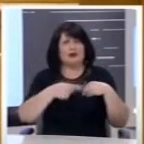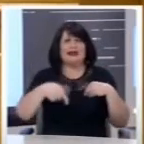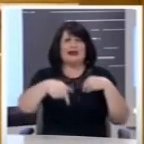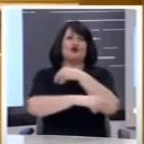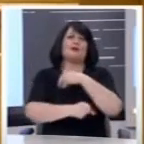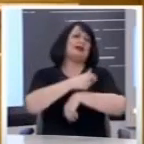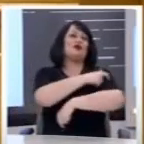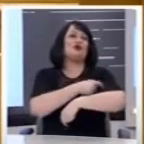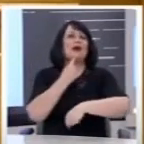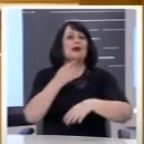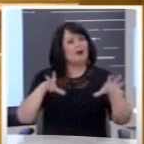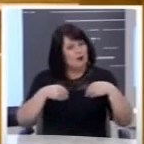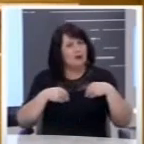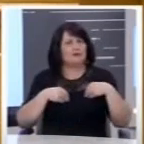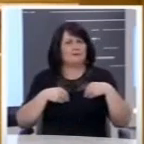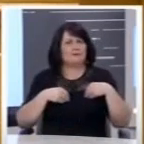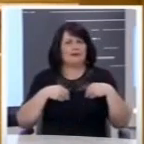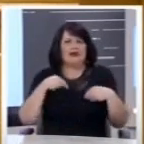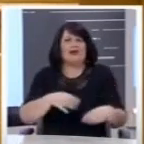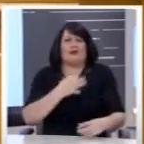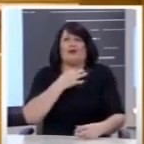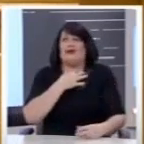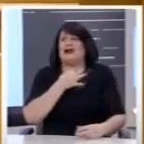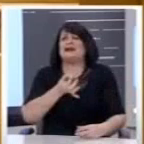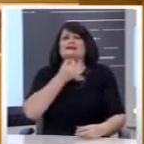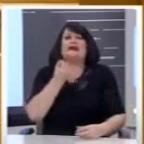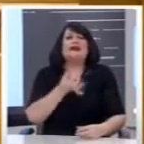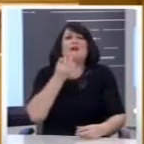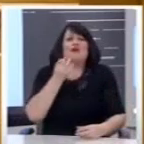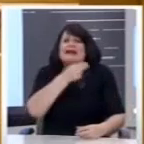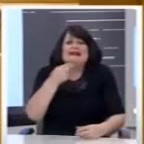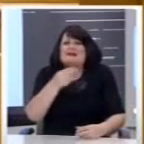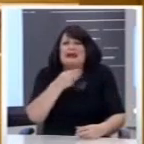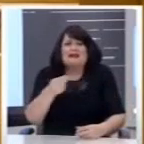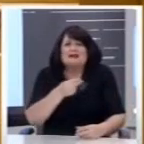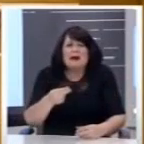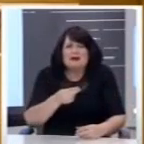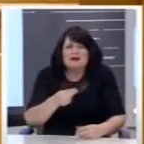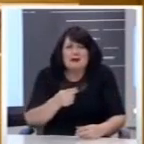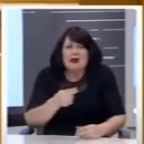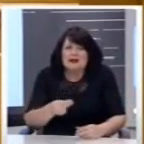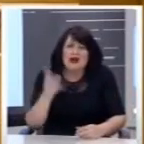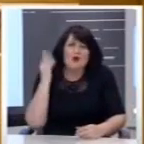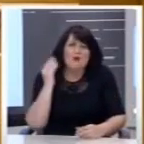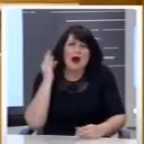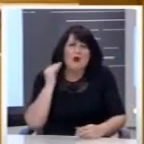Γενικό Γραμματέα του ΙΕ. Εδώ δεν χρειάζεται δηλαδή να κάνουμε πολλές ερμηνείες ή να ακούμε τους